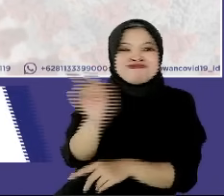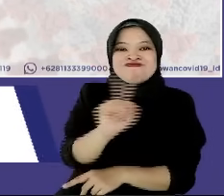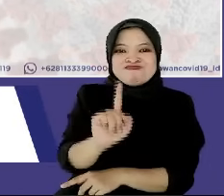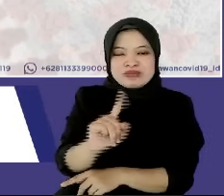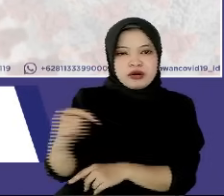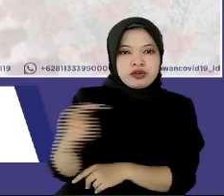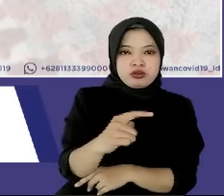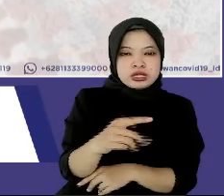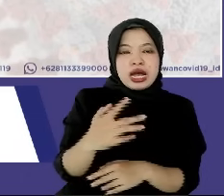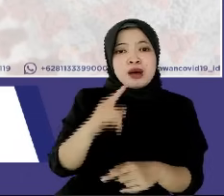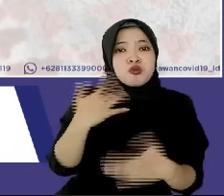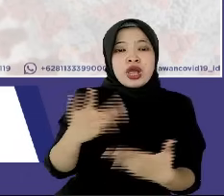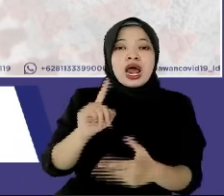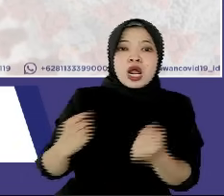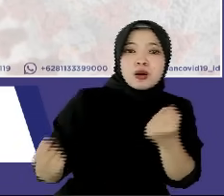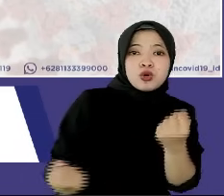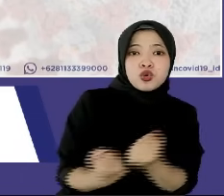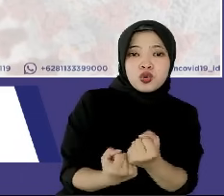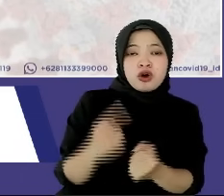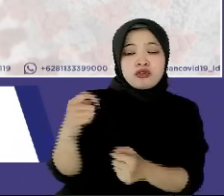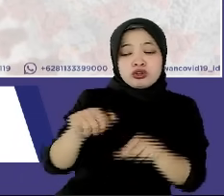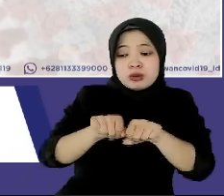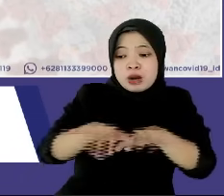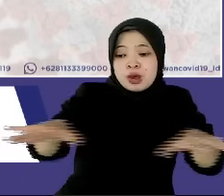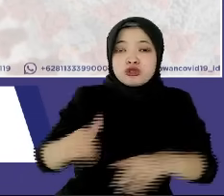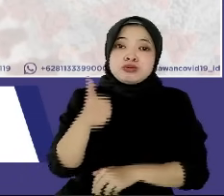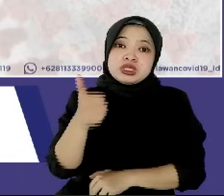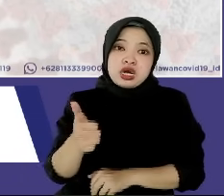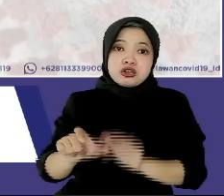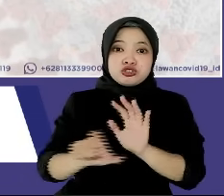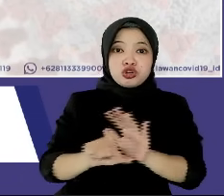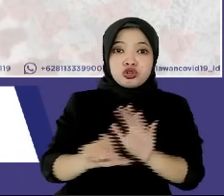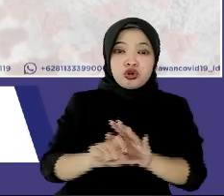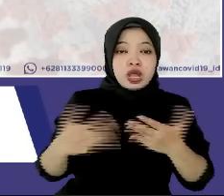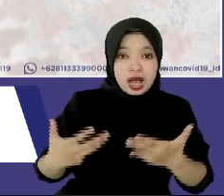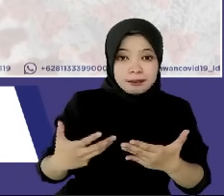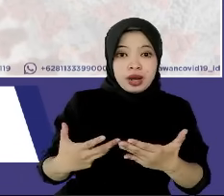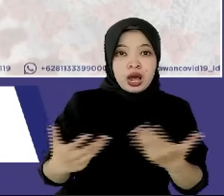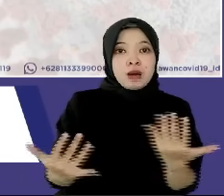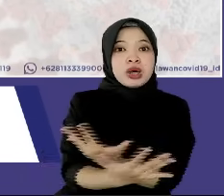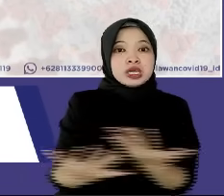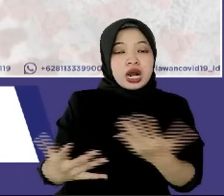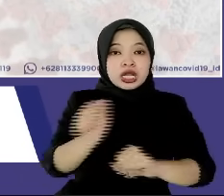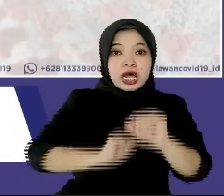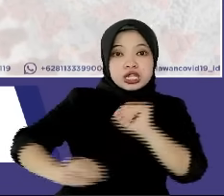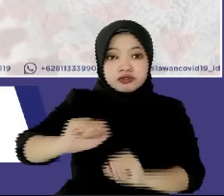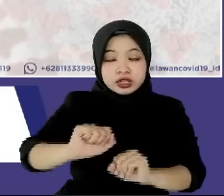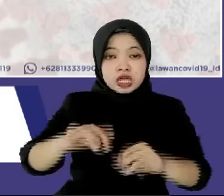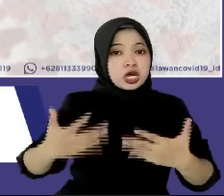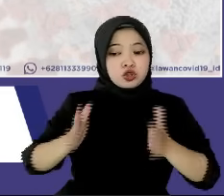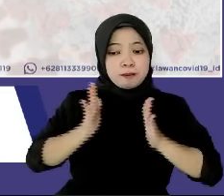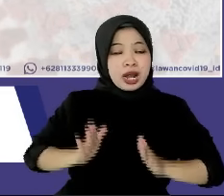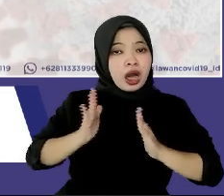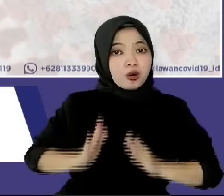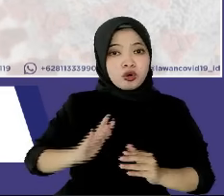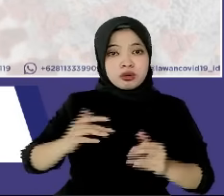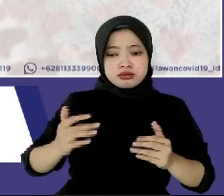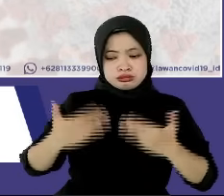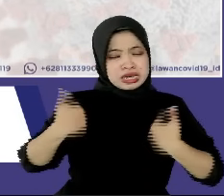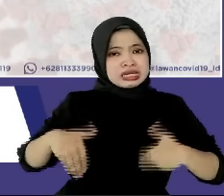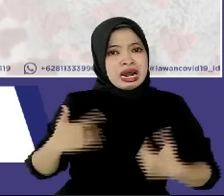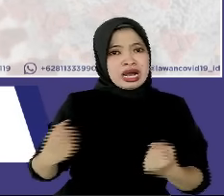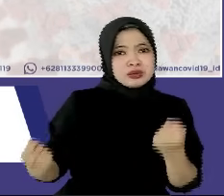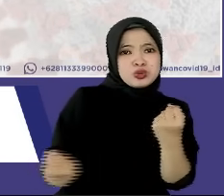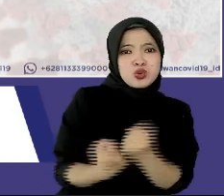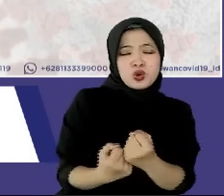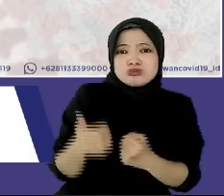faktor-faktor lain yang menstimulasi persebarannya, misalnya dinamika evolusinya, dan perilaku manusia yang mendukung